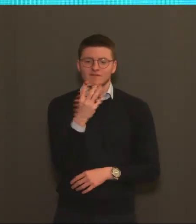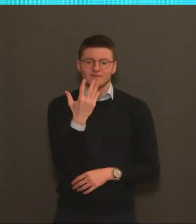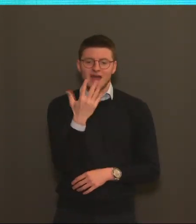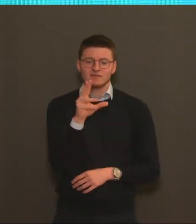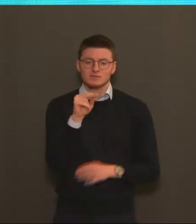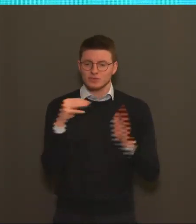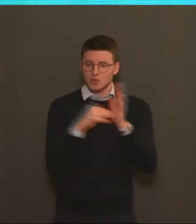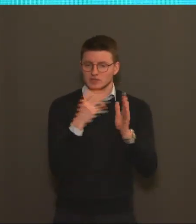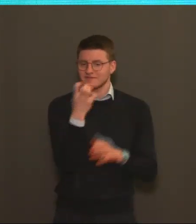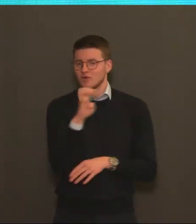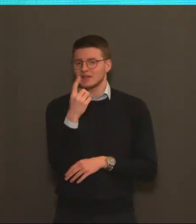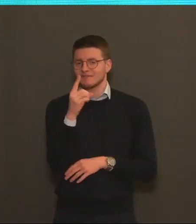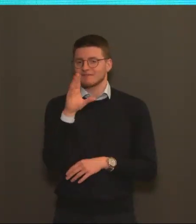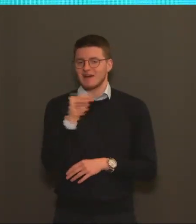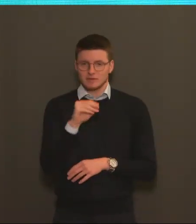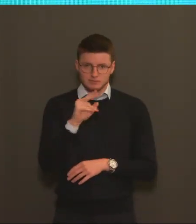Belgische bevolking.